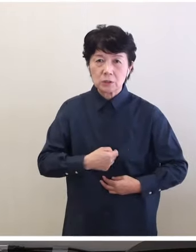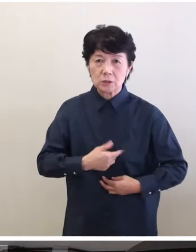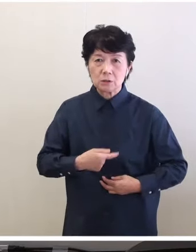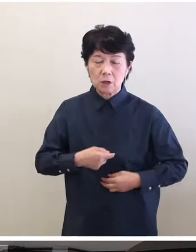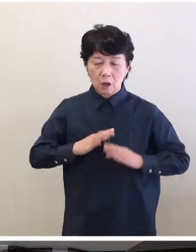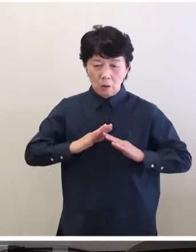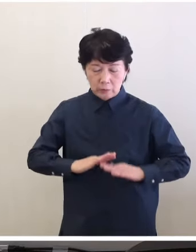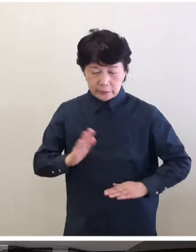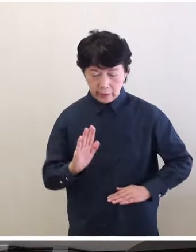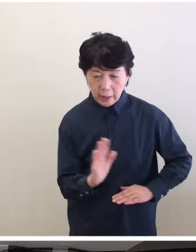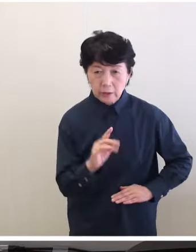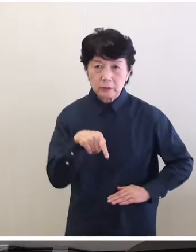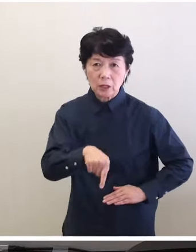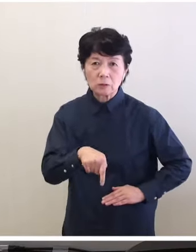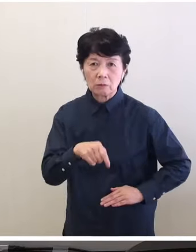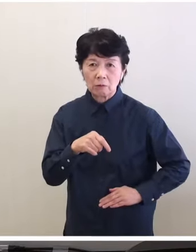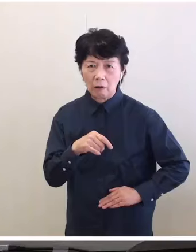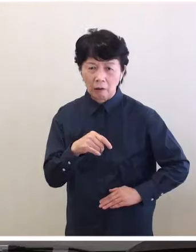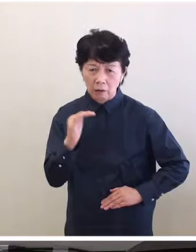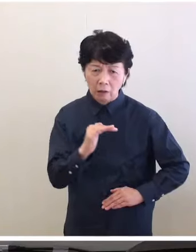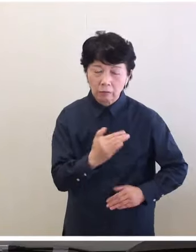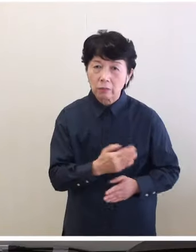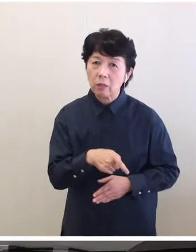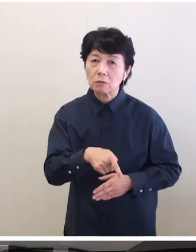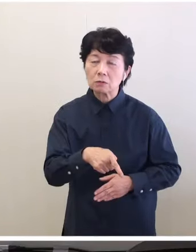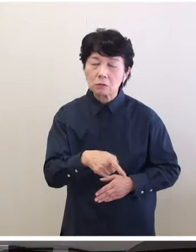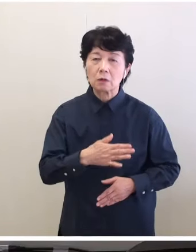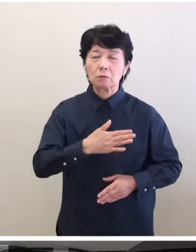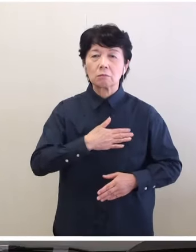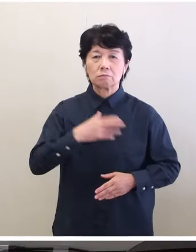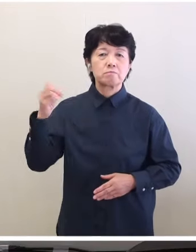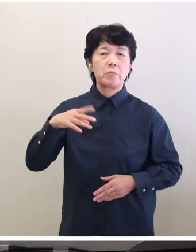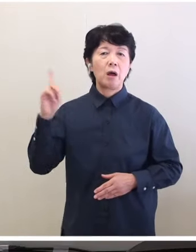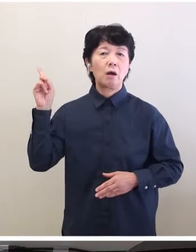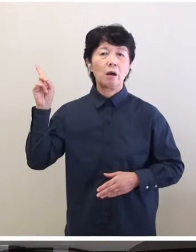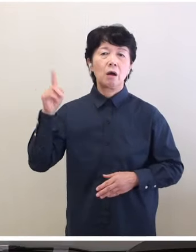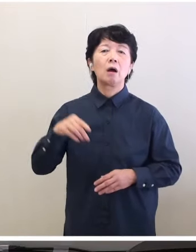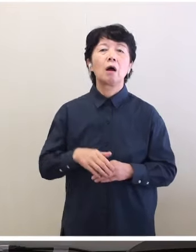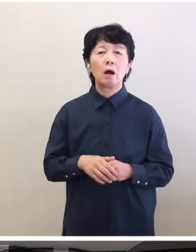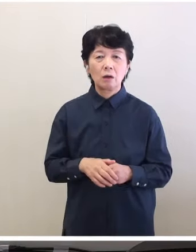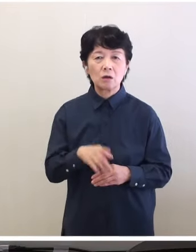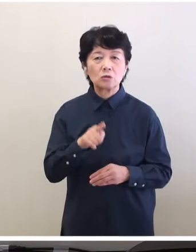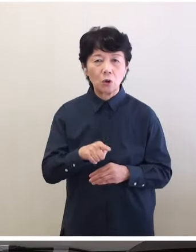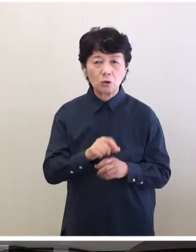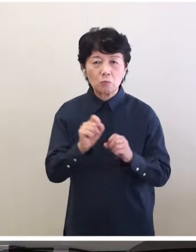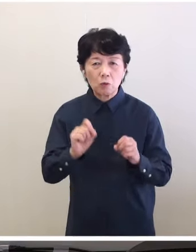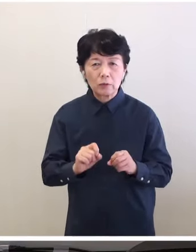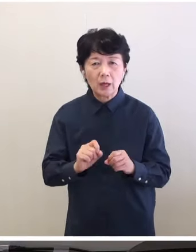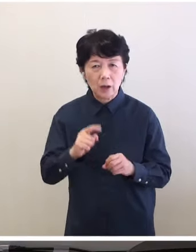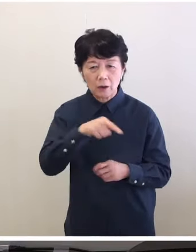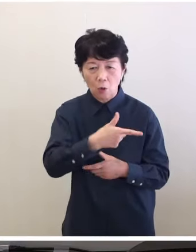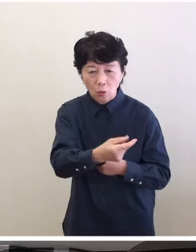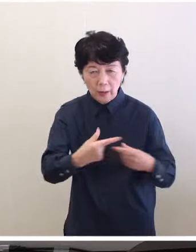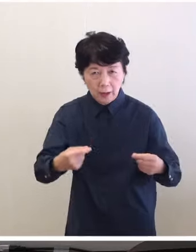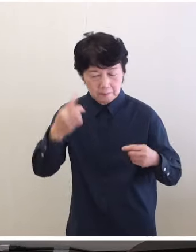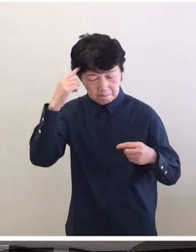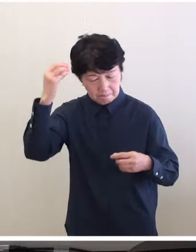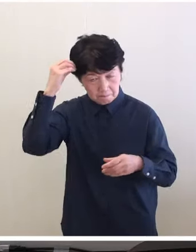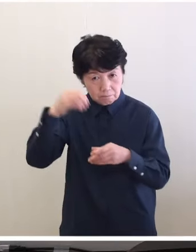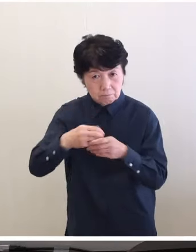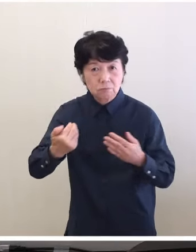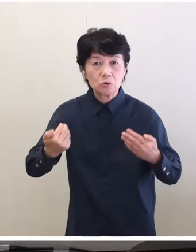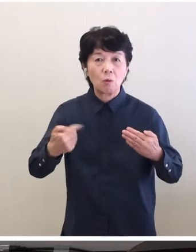体感治安が悪化しているということだと思います。これはそういう問題意識は共有をいたします。そうすると